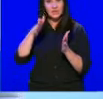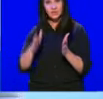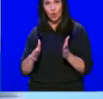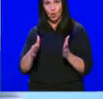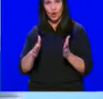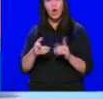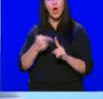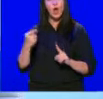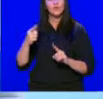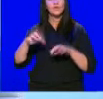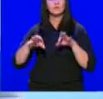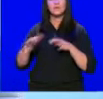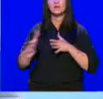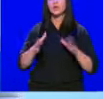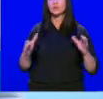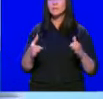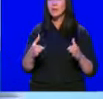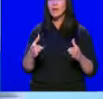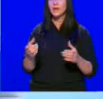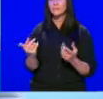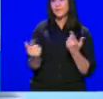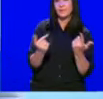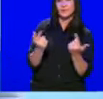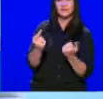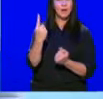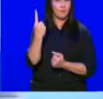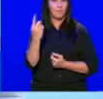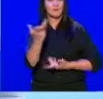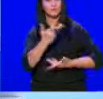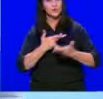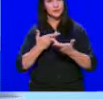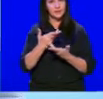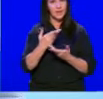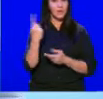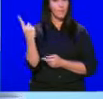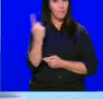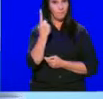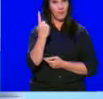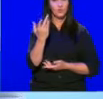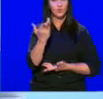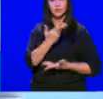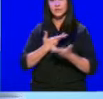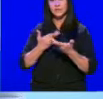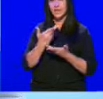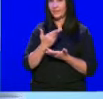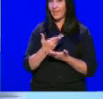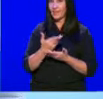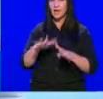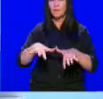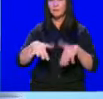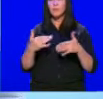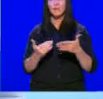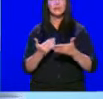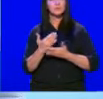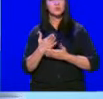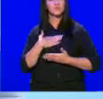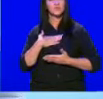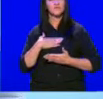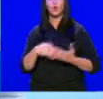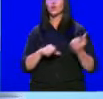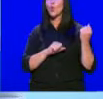от избирането на Народното събрание да го свика на първо заседание. На първото заседание парламента започва